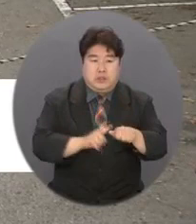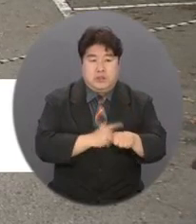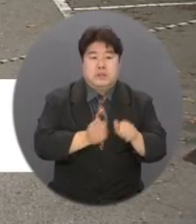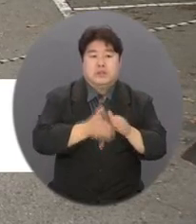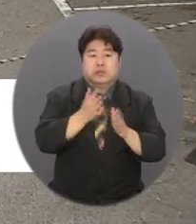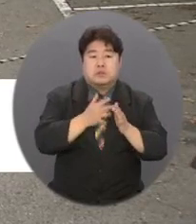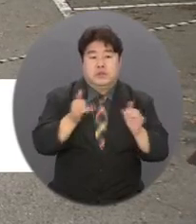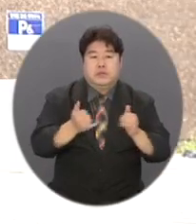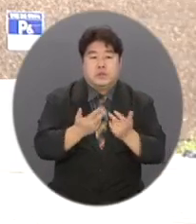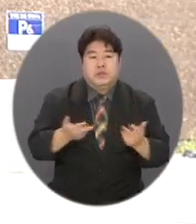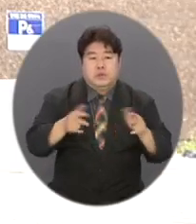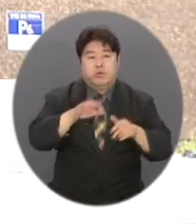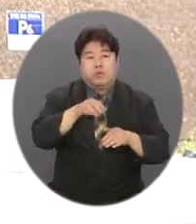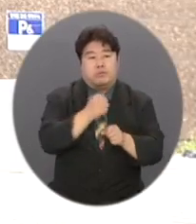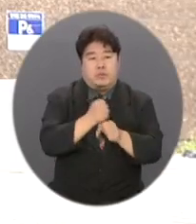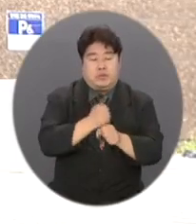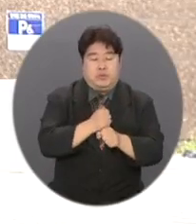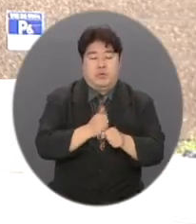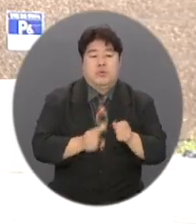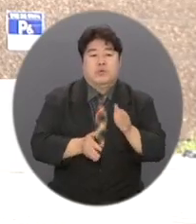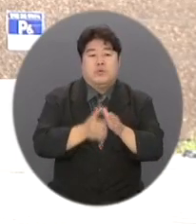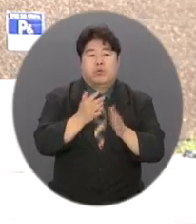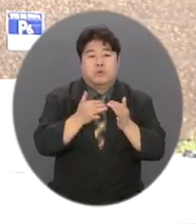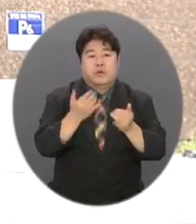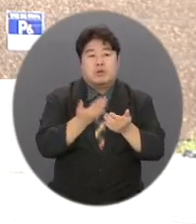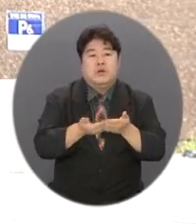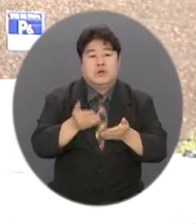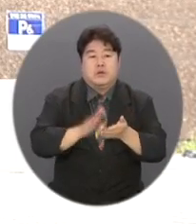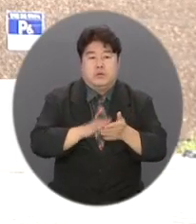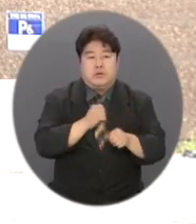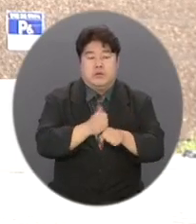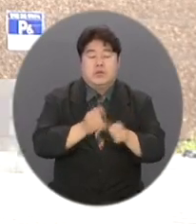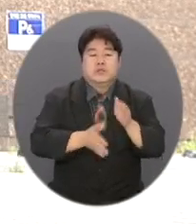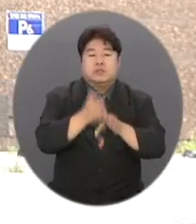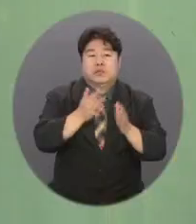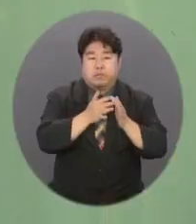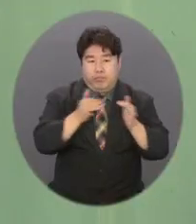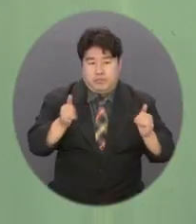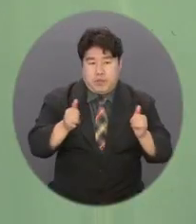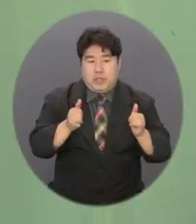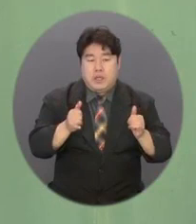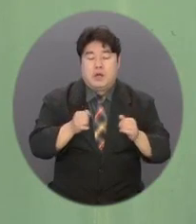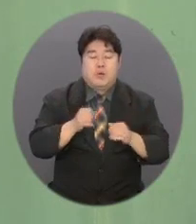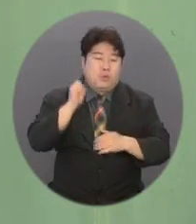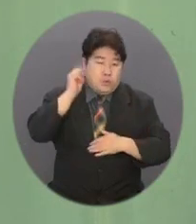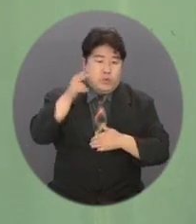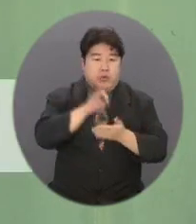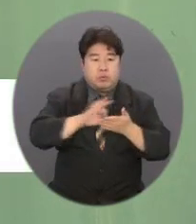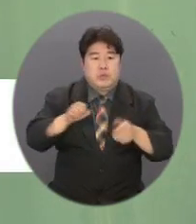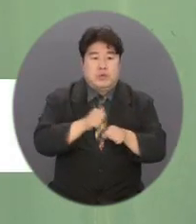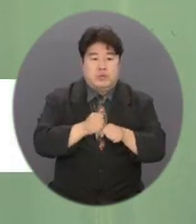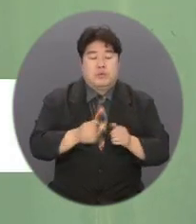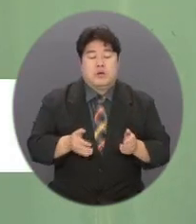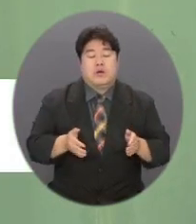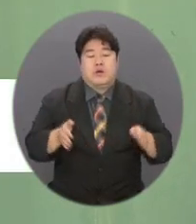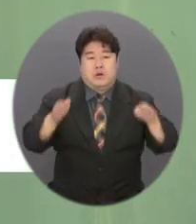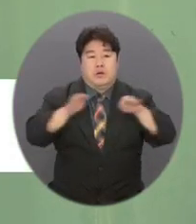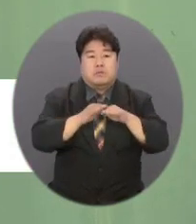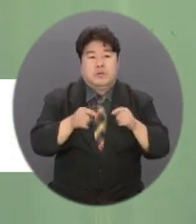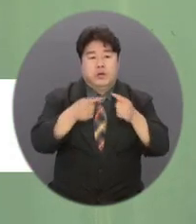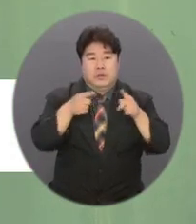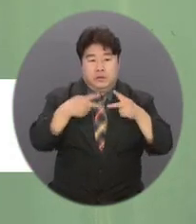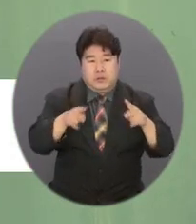조성하고 친형 파크 호텔은 리모델링해 생태 시민 호텔로 활용하기로 했습니다 특히 건물 1 2층은